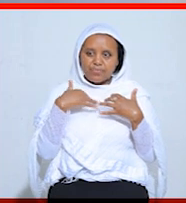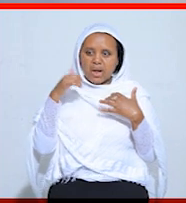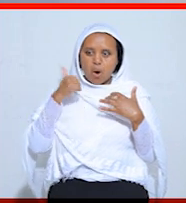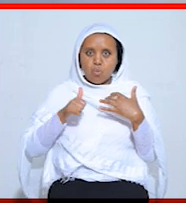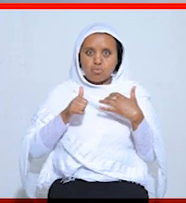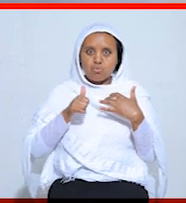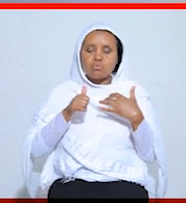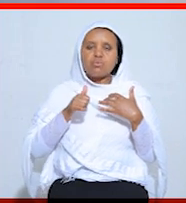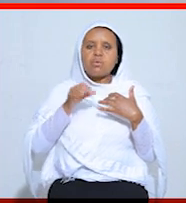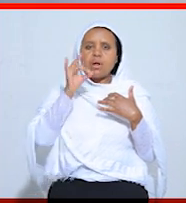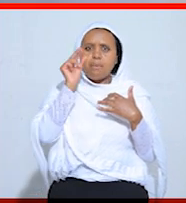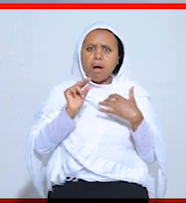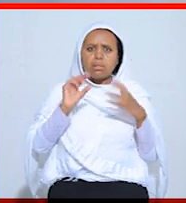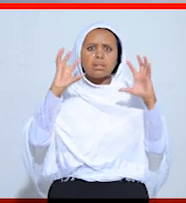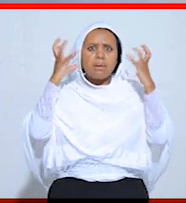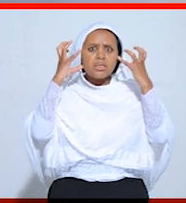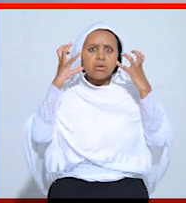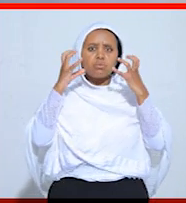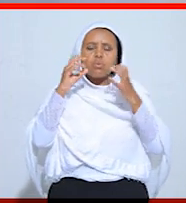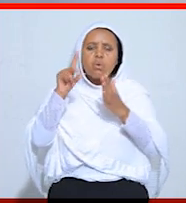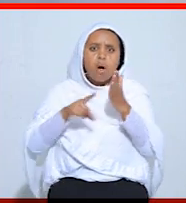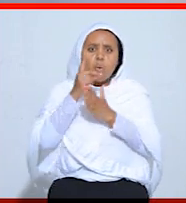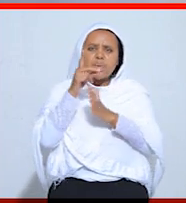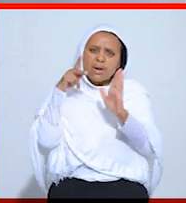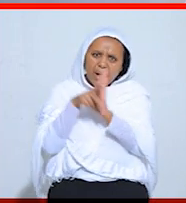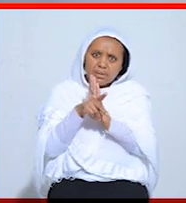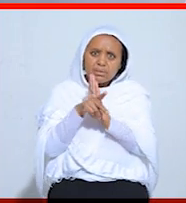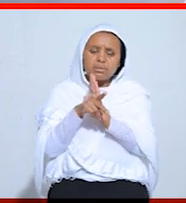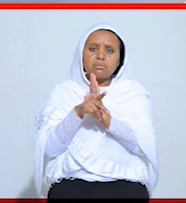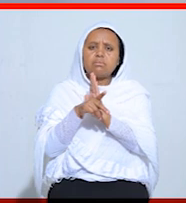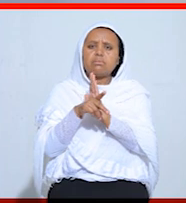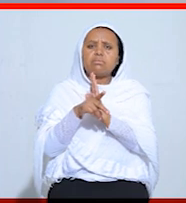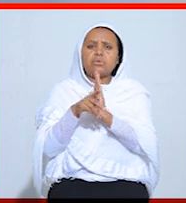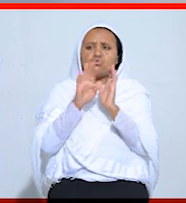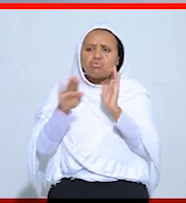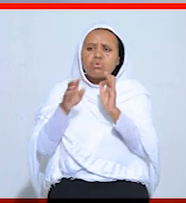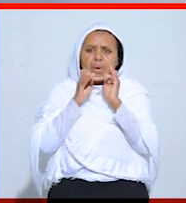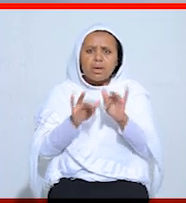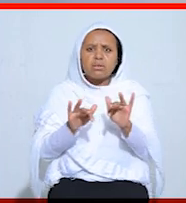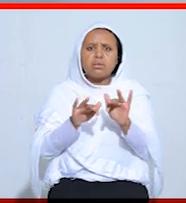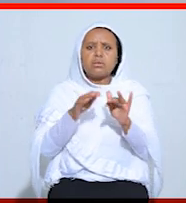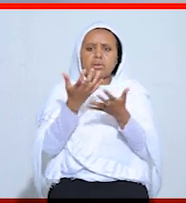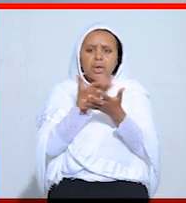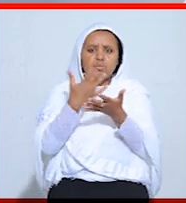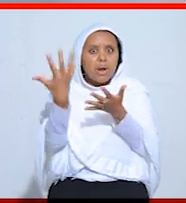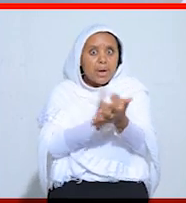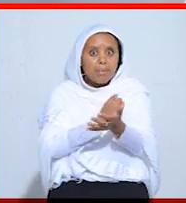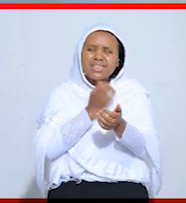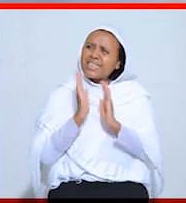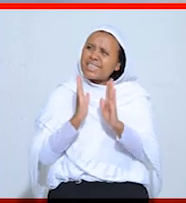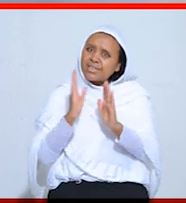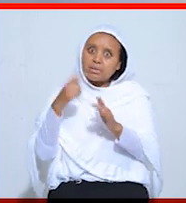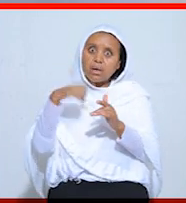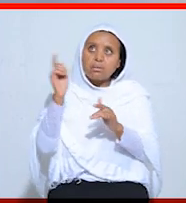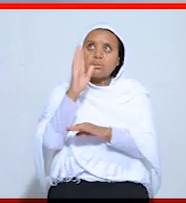አጎቱ ላባ ተበሳጭቶ ያዕቆብን ለማጥቃት ልጆቹንም ለመማረክ ንብረቱንም ለመቀማት ተንደርድሮ